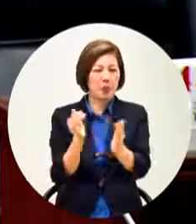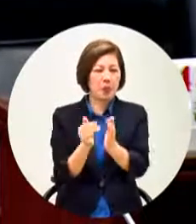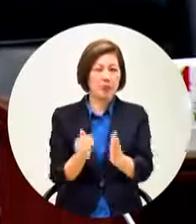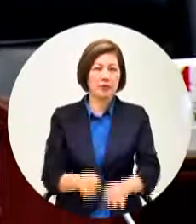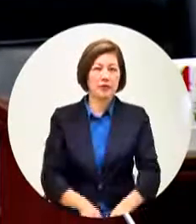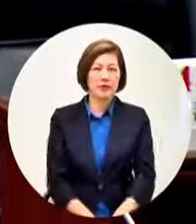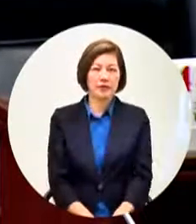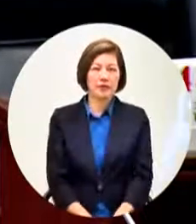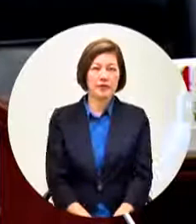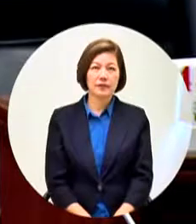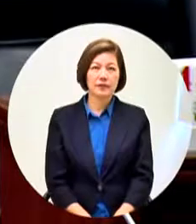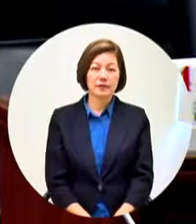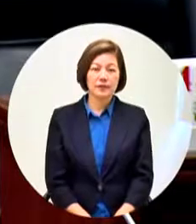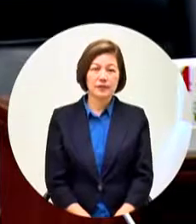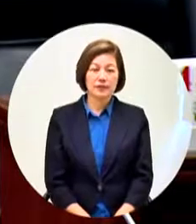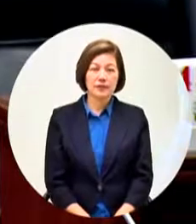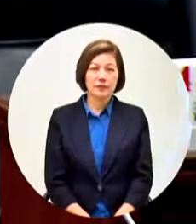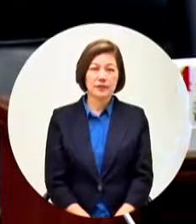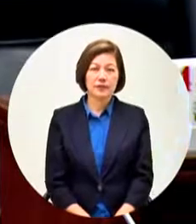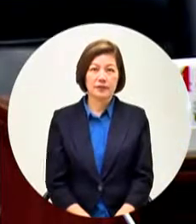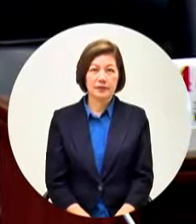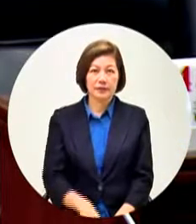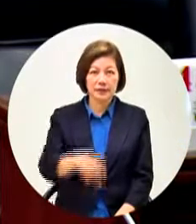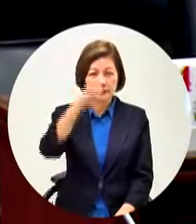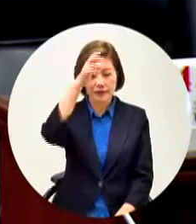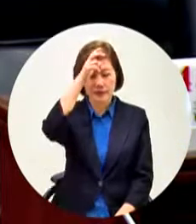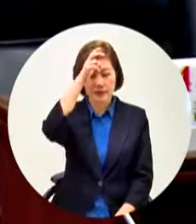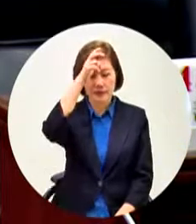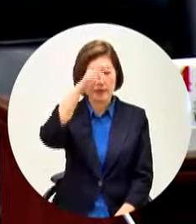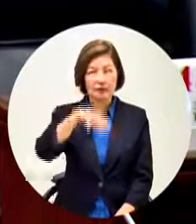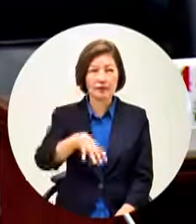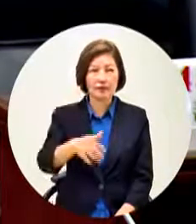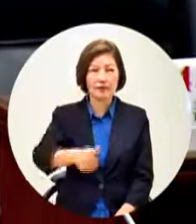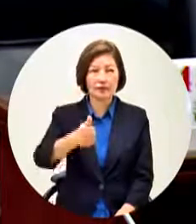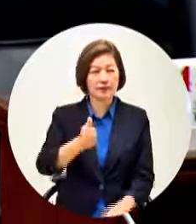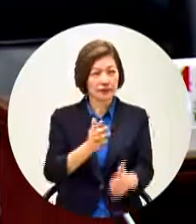来，按警察局长哦，我请问你哦，假使